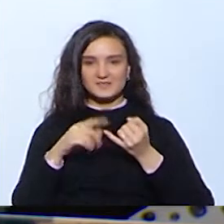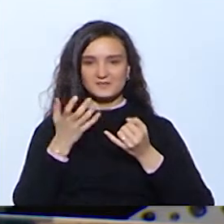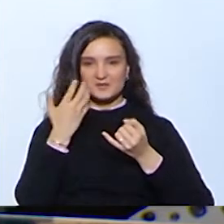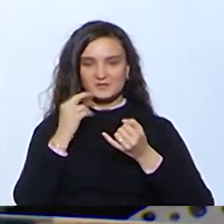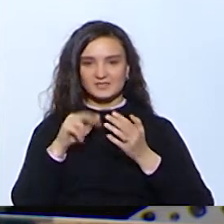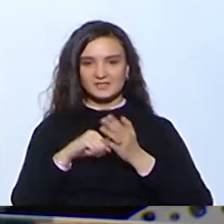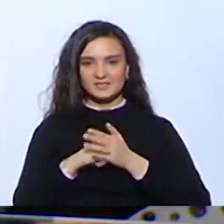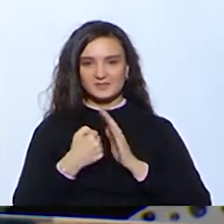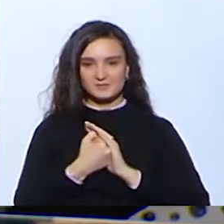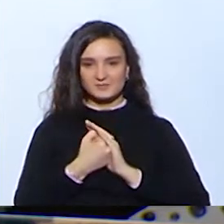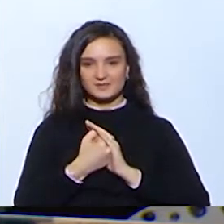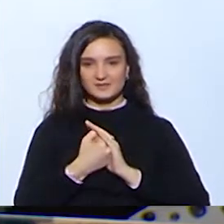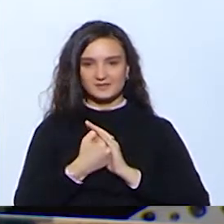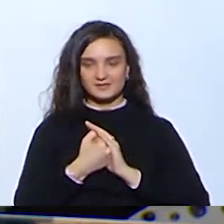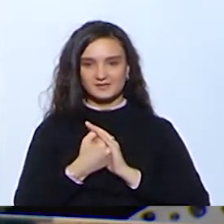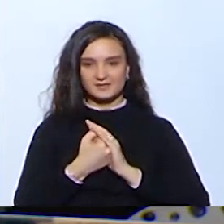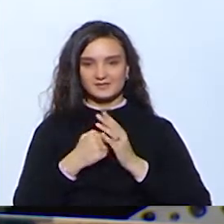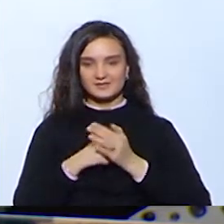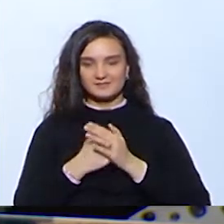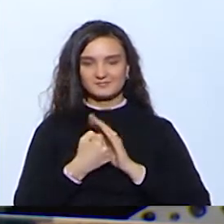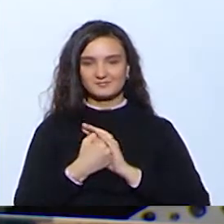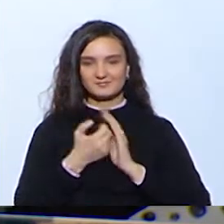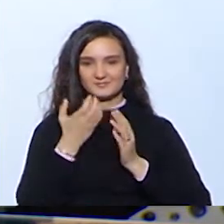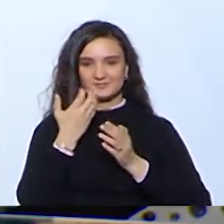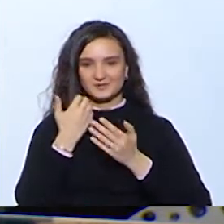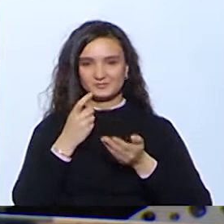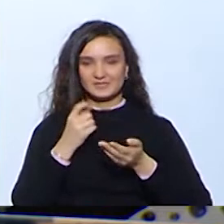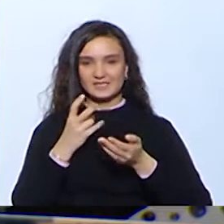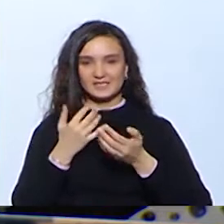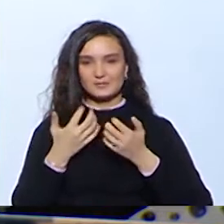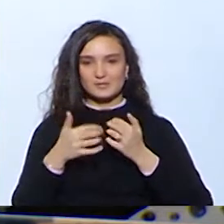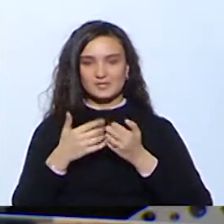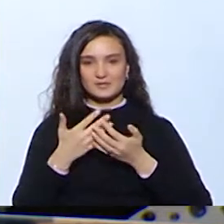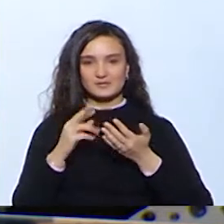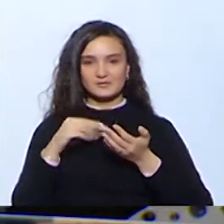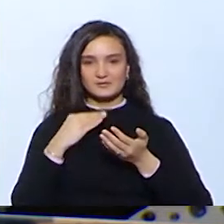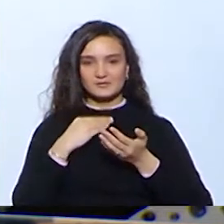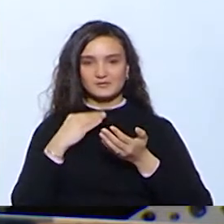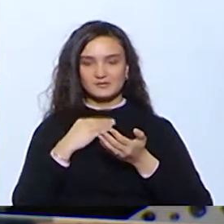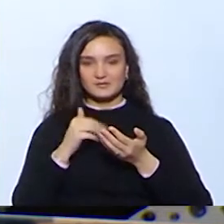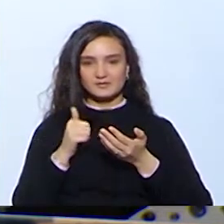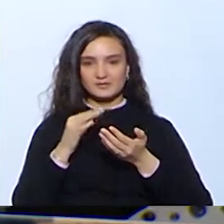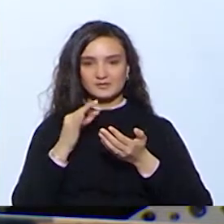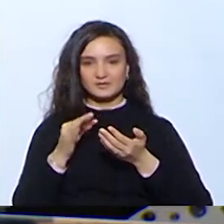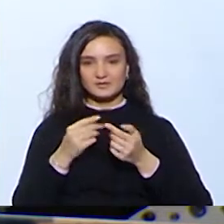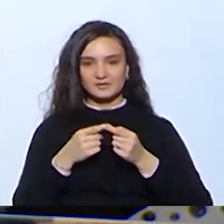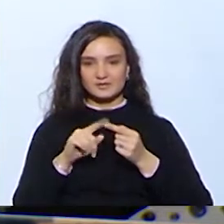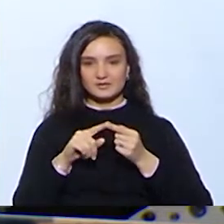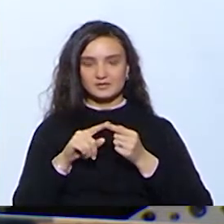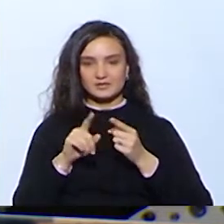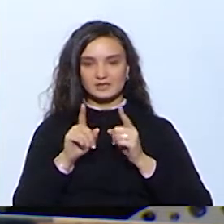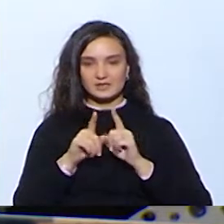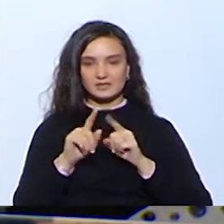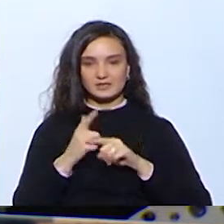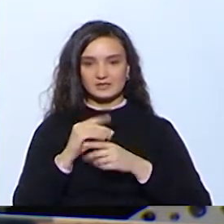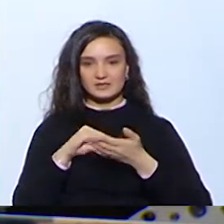და ხაჭაპური გესმით ნუ ხაჭაპური თავისთავად ვაშლი ეს ხილი ბოსნეული და ხოცი ახლა როგორ გითხრათ ისე